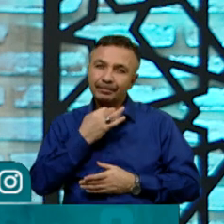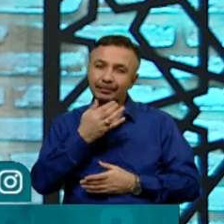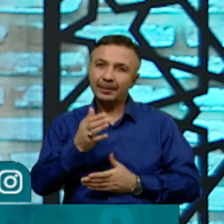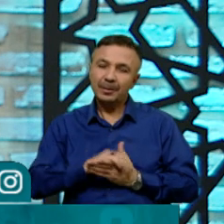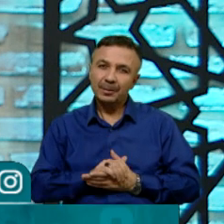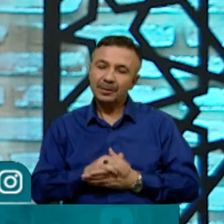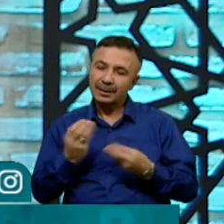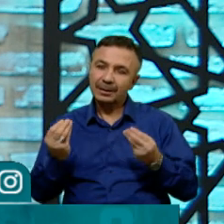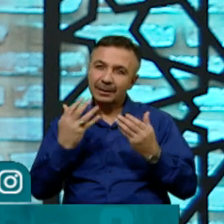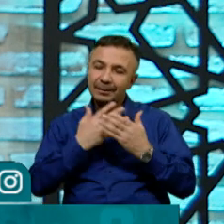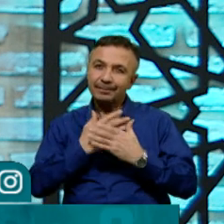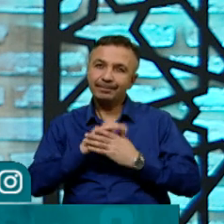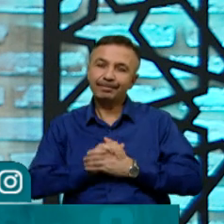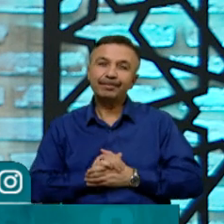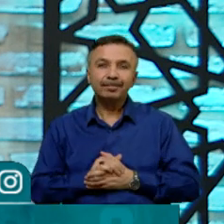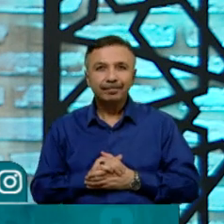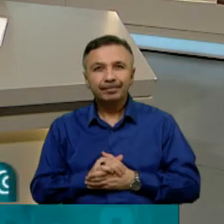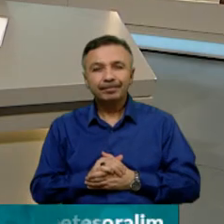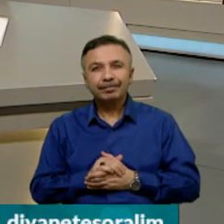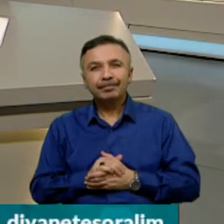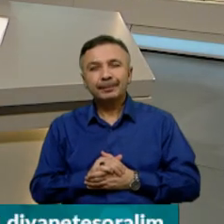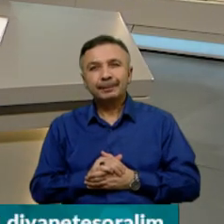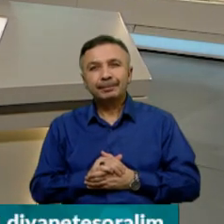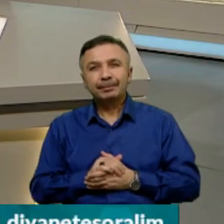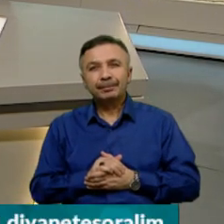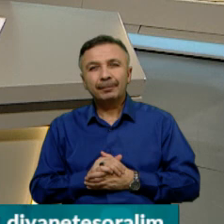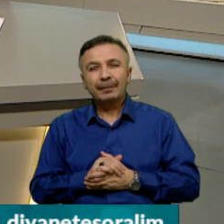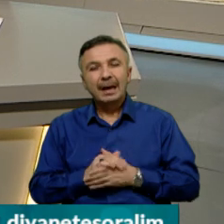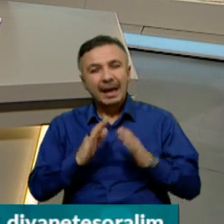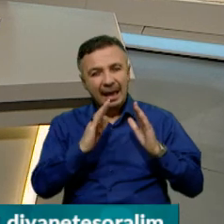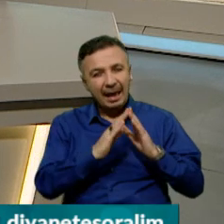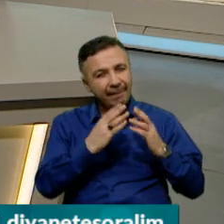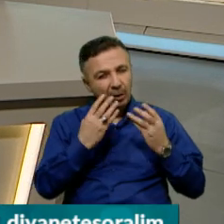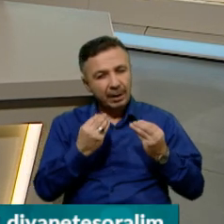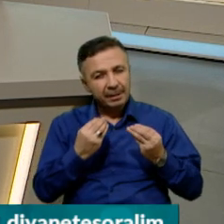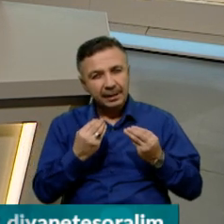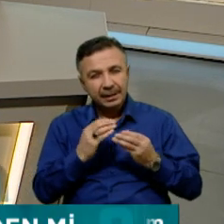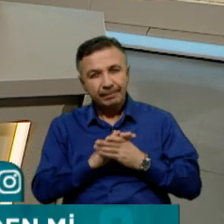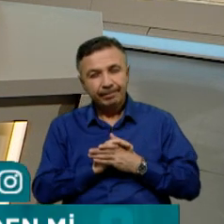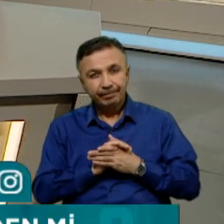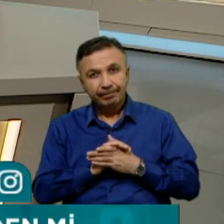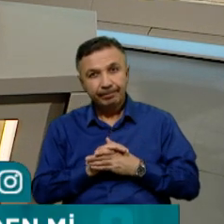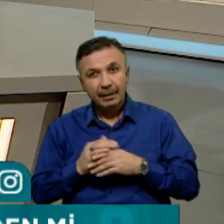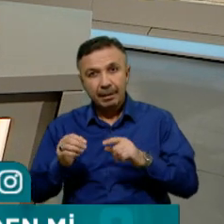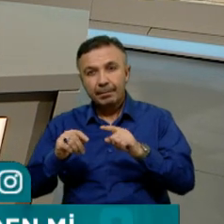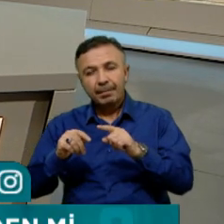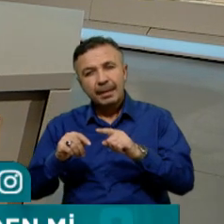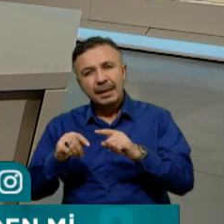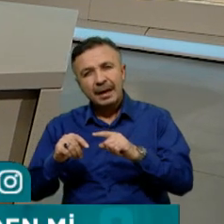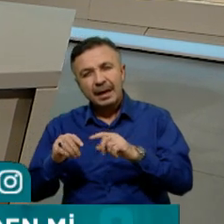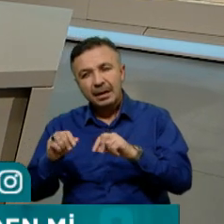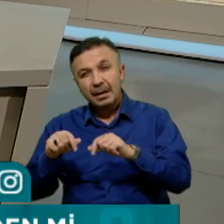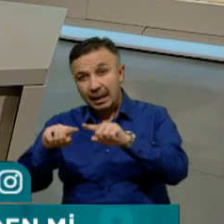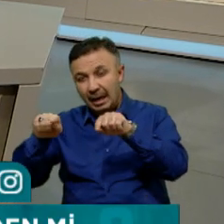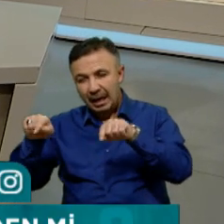Hayırlı akşamlar olsun mi Evet hocam Evet gayrimenkul ev olabilir ara Efendim arsa olabilir